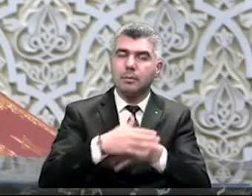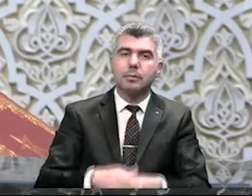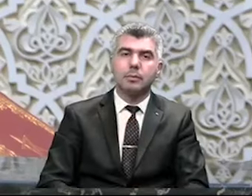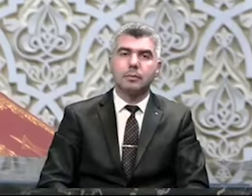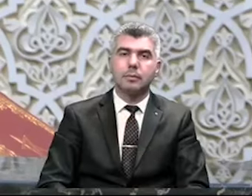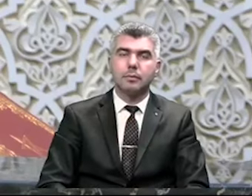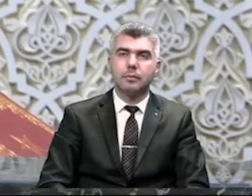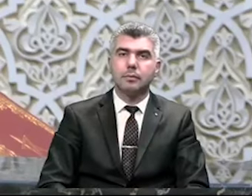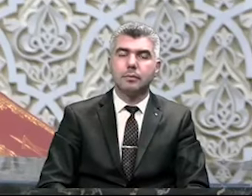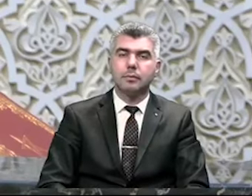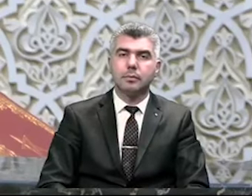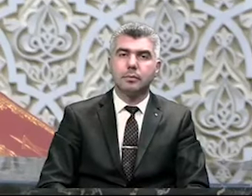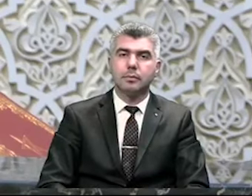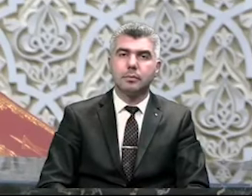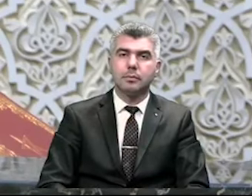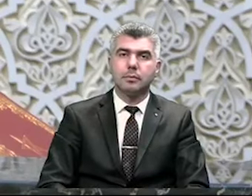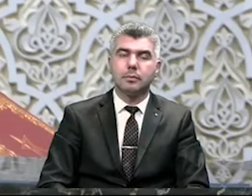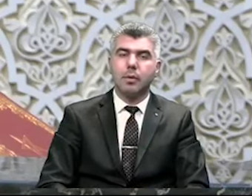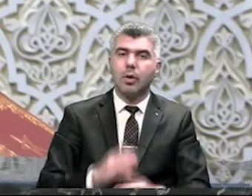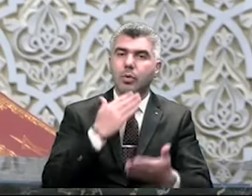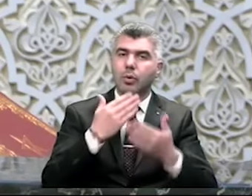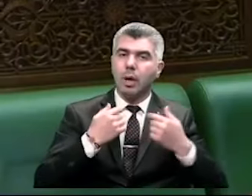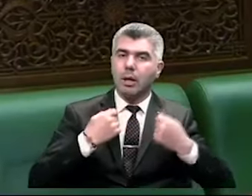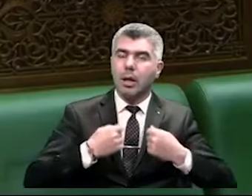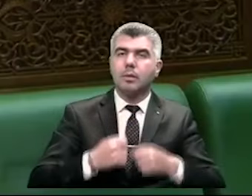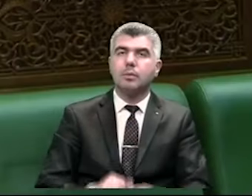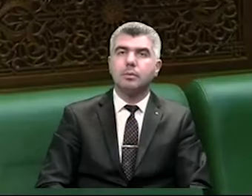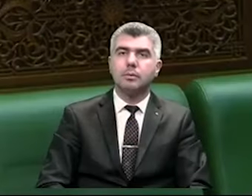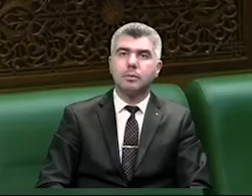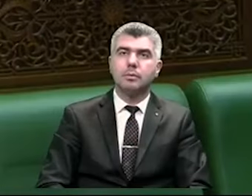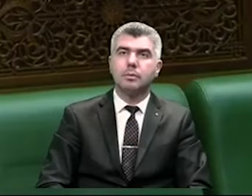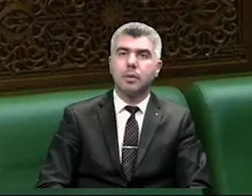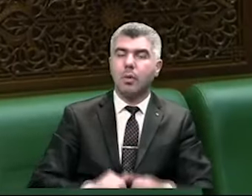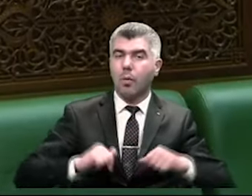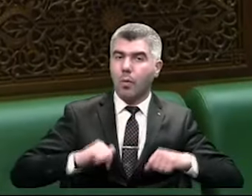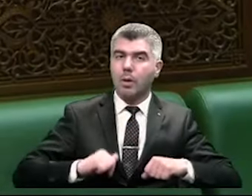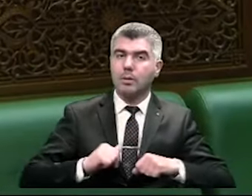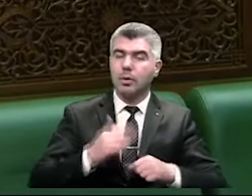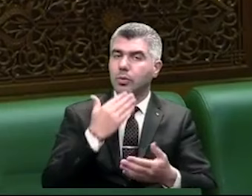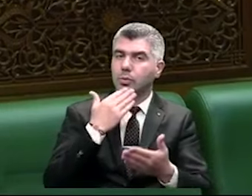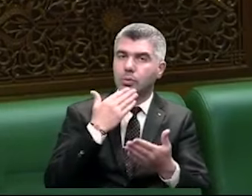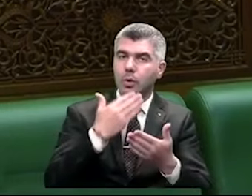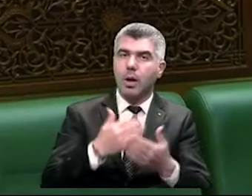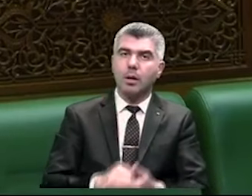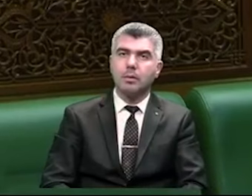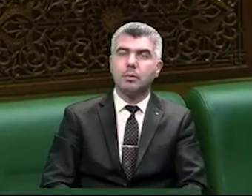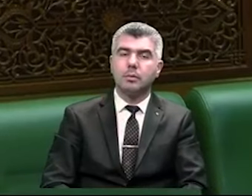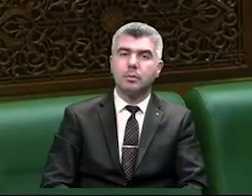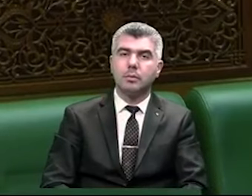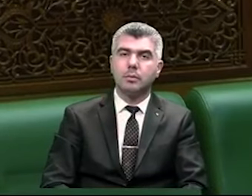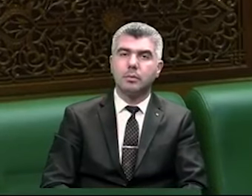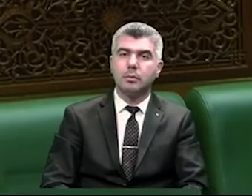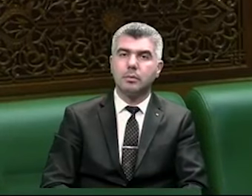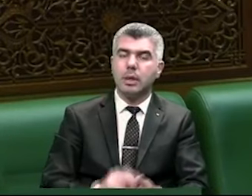السيد الرئيس شكرا سيد الرئيس سيد الوزير نشكركم على